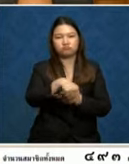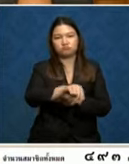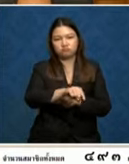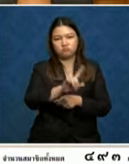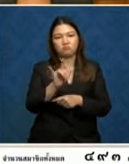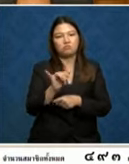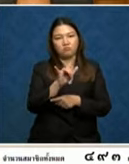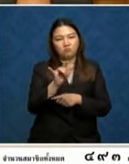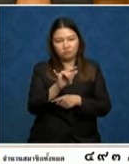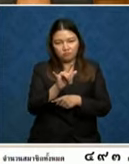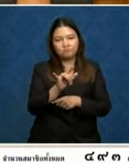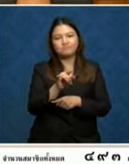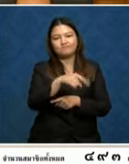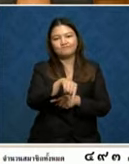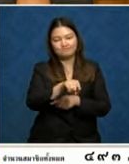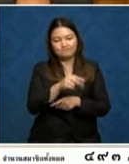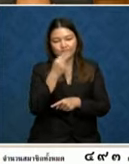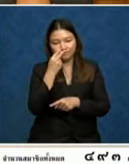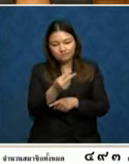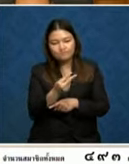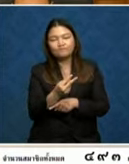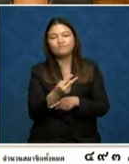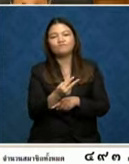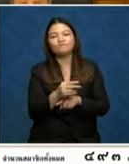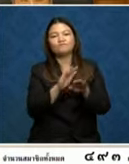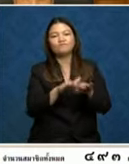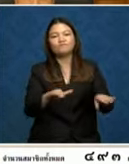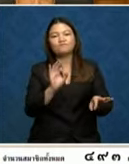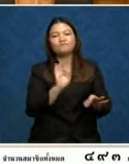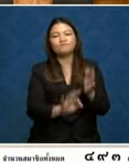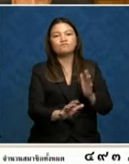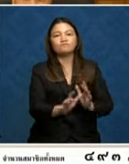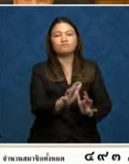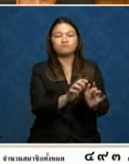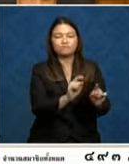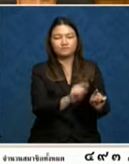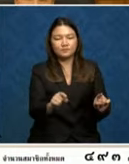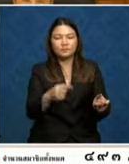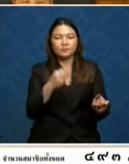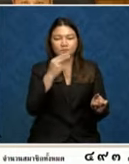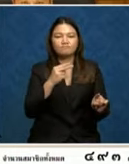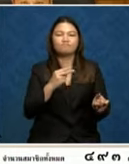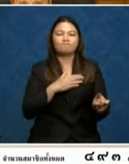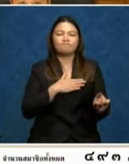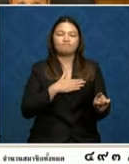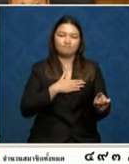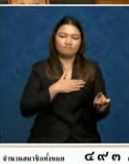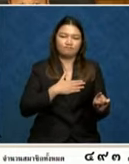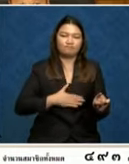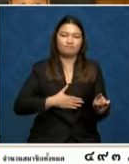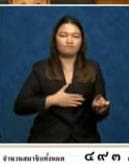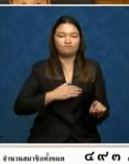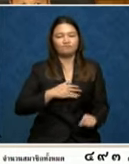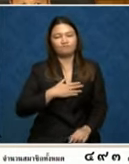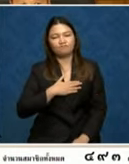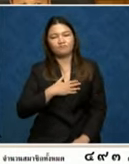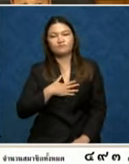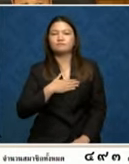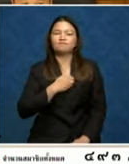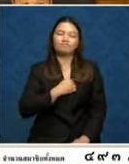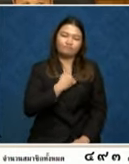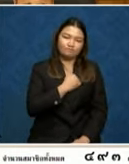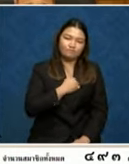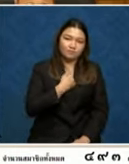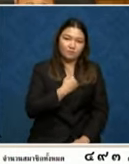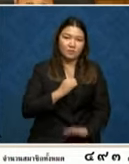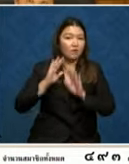ี่เกิดเหตุเมื่ว่านนะครับ ก็ต้องฝากทางรัฐบาลนะครับ ให